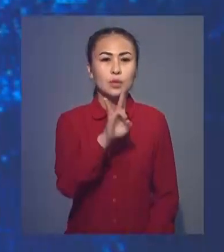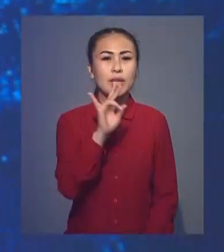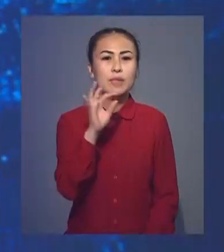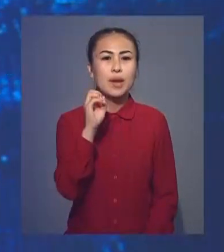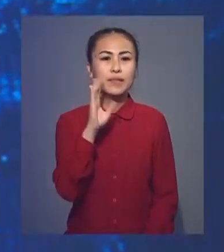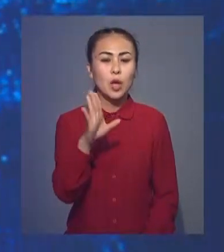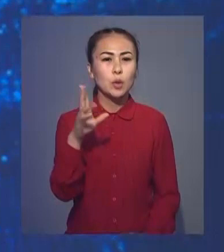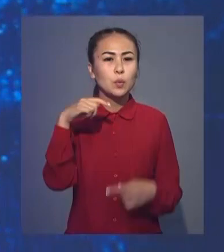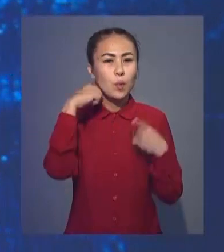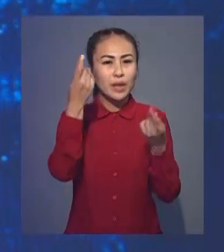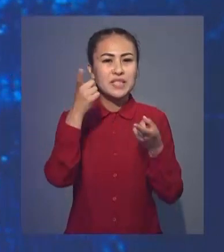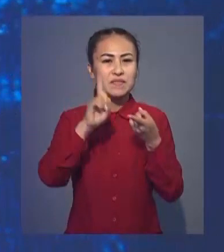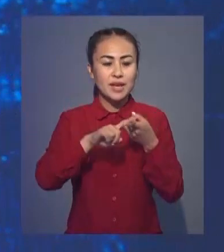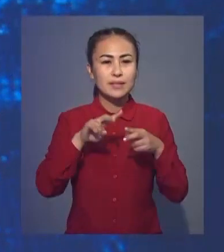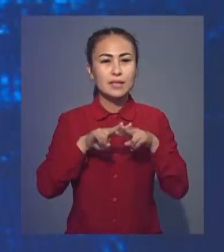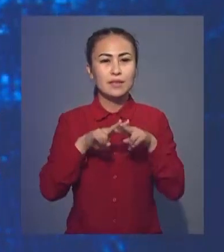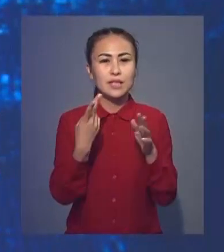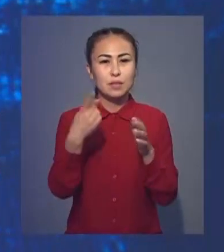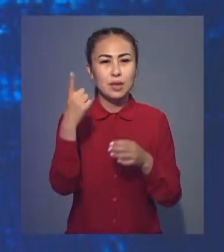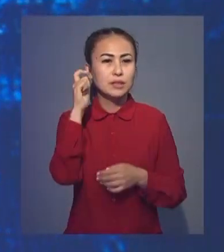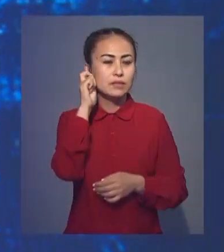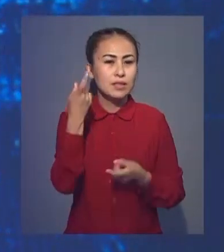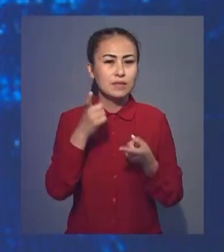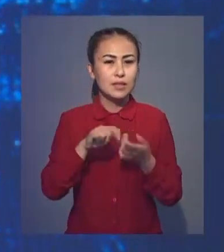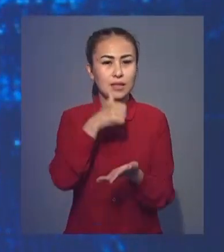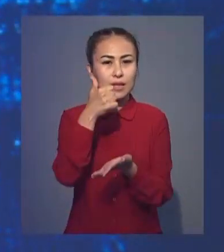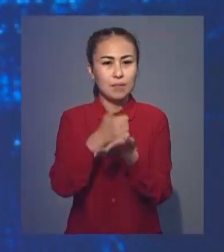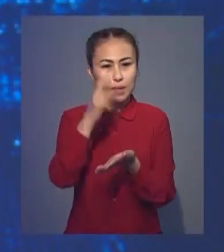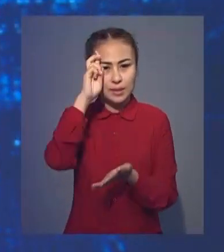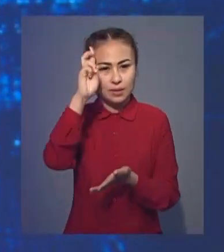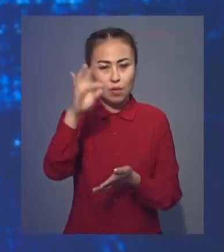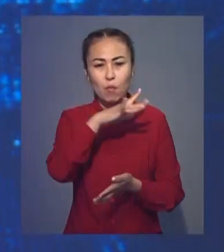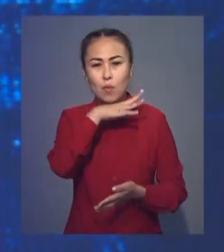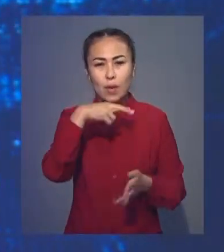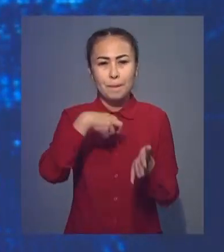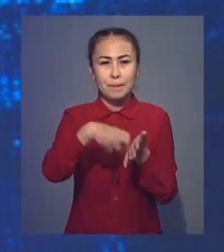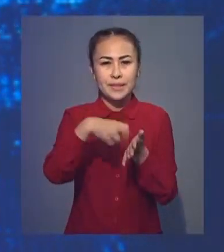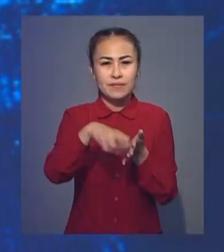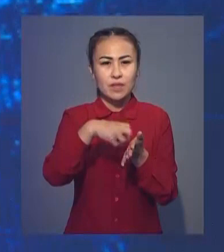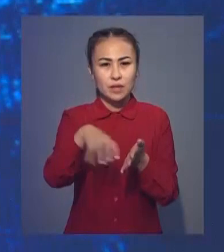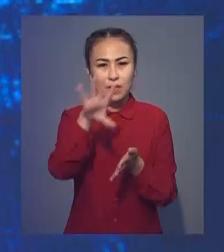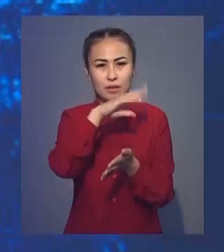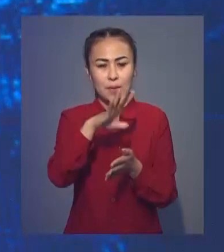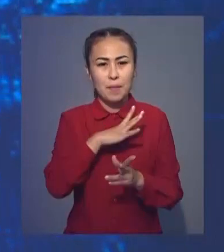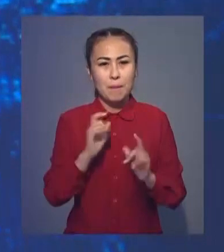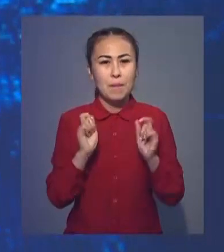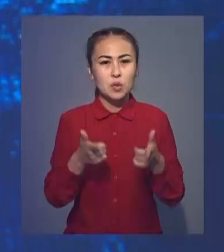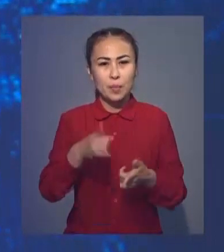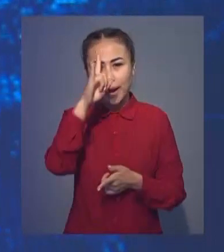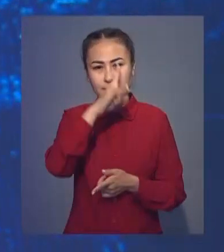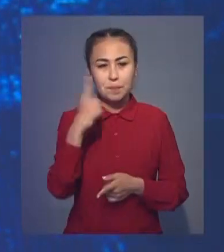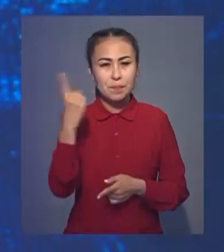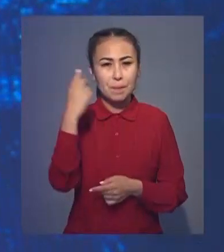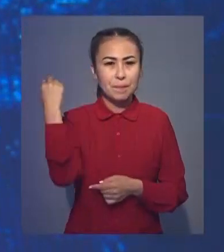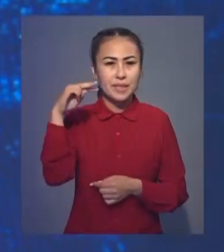Нұрсұлтан Назарбаевтың туған күніне және елорданың 21 жылдығына орай елбасының атына көптеген хаттар мен жедел хаттар келіп түсті. Қазақстанның